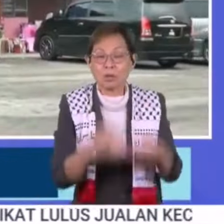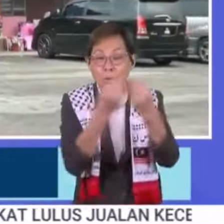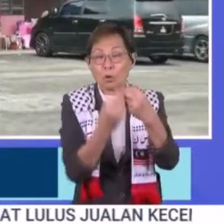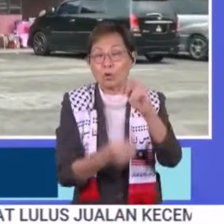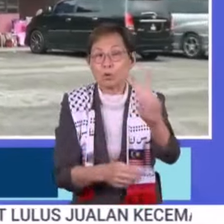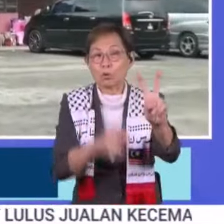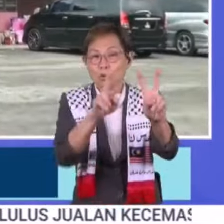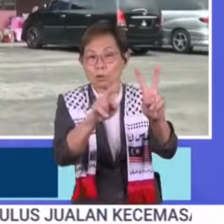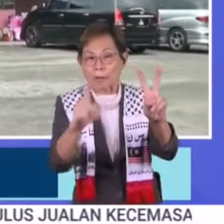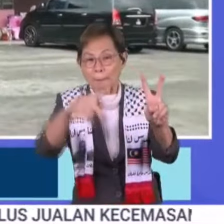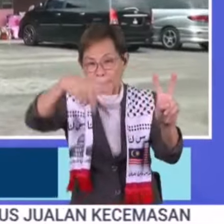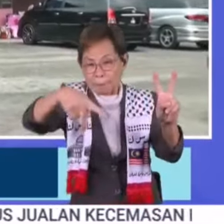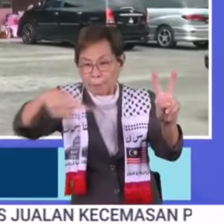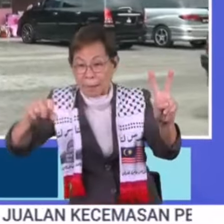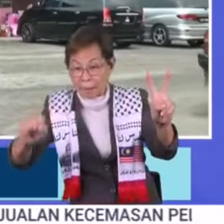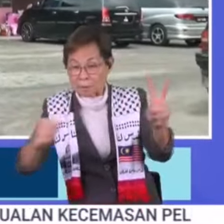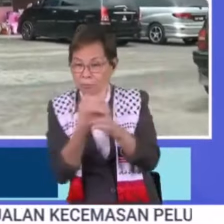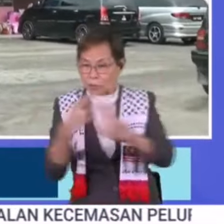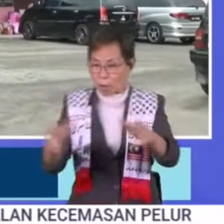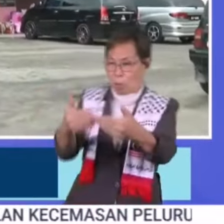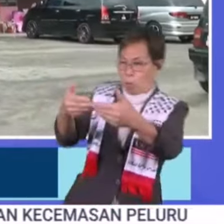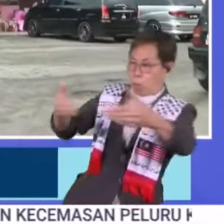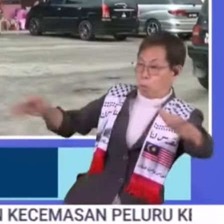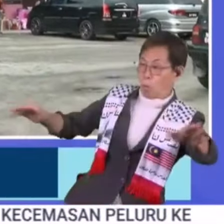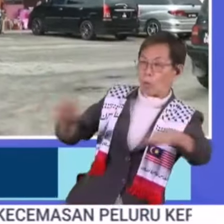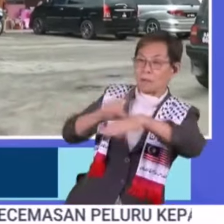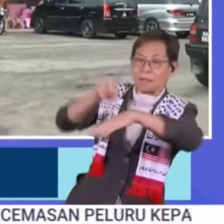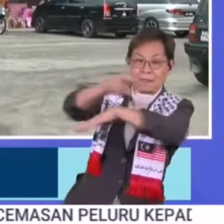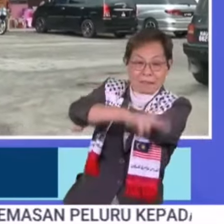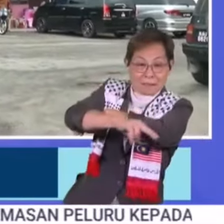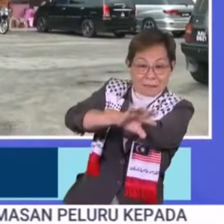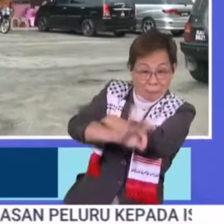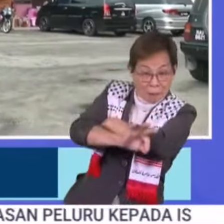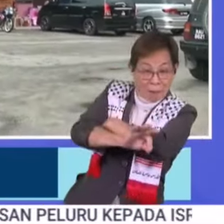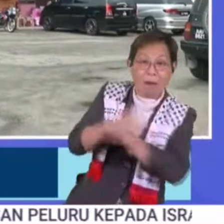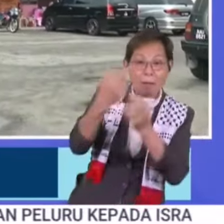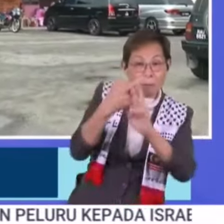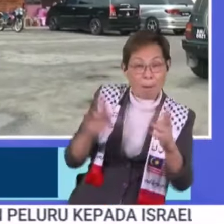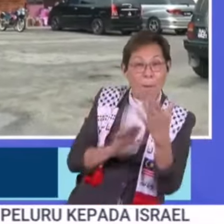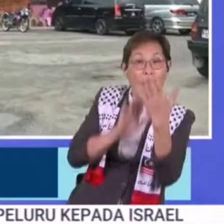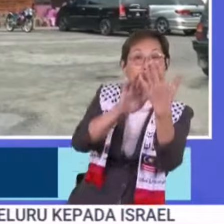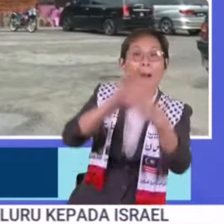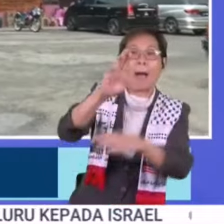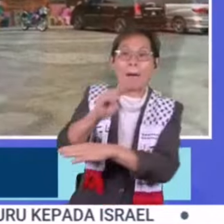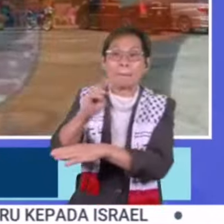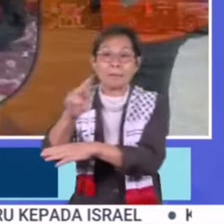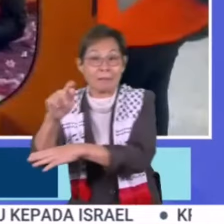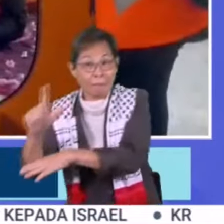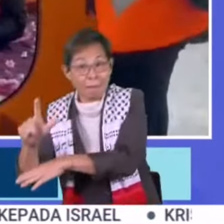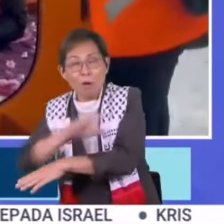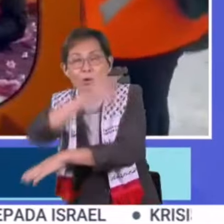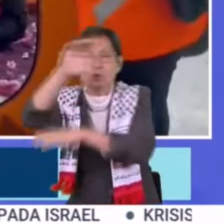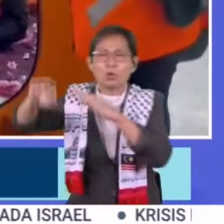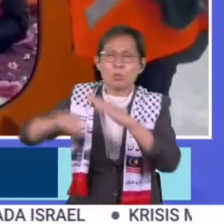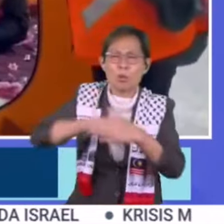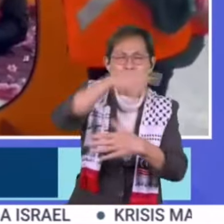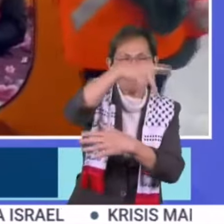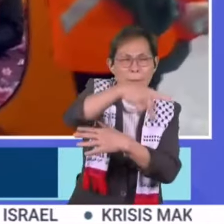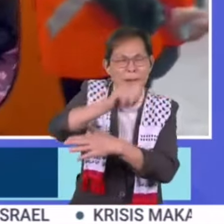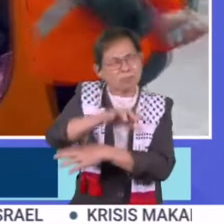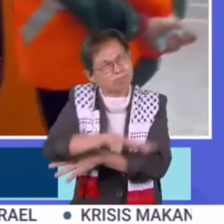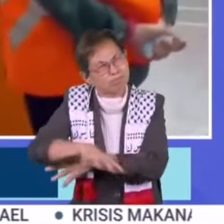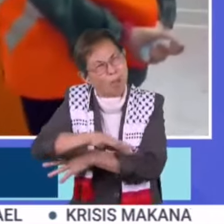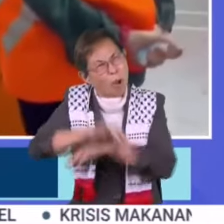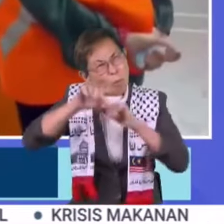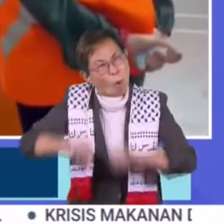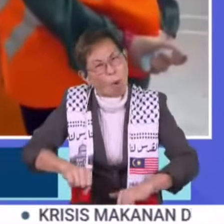Sejumlah 221 PPS sedia dibuka di Negeri Sembilan dalam persediaan menghadapi monsun timur laut. Kesemua PPS itu